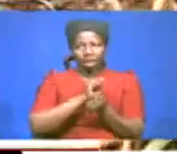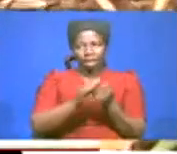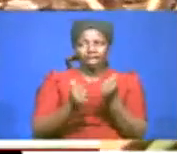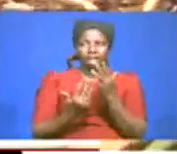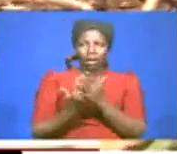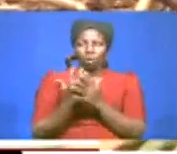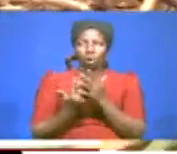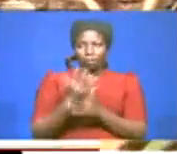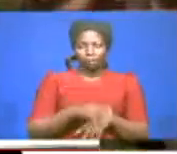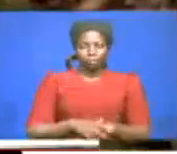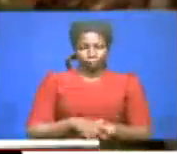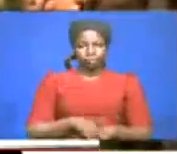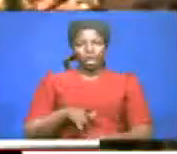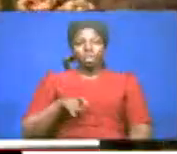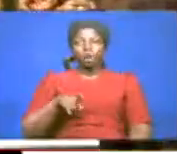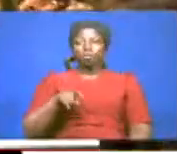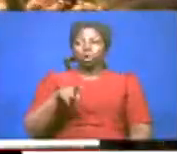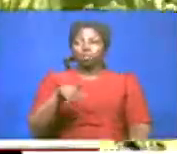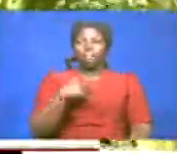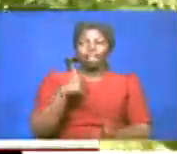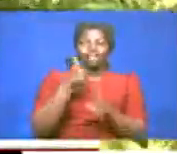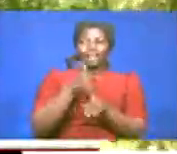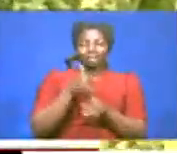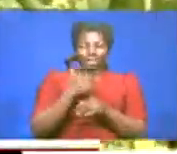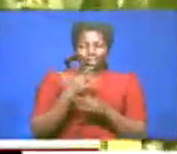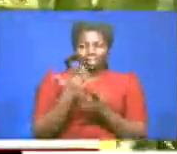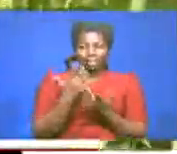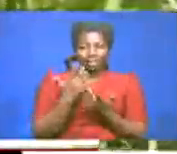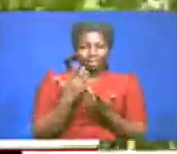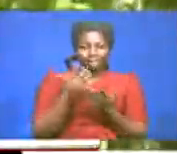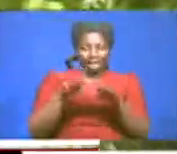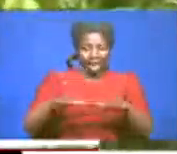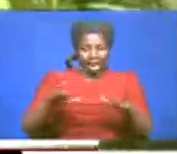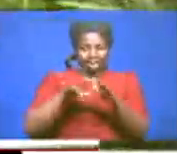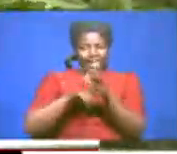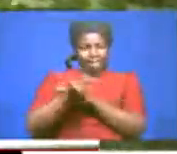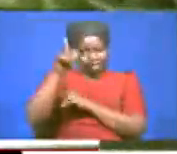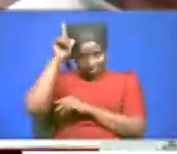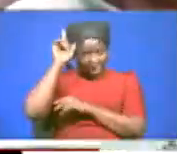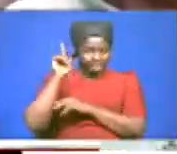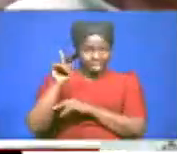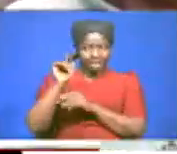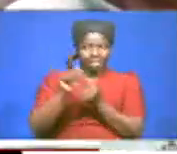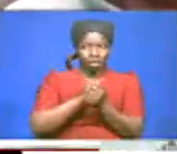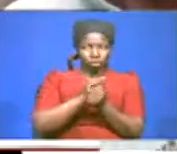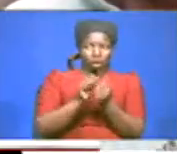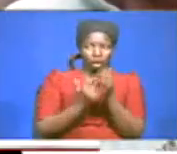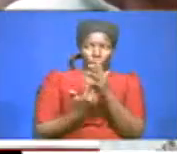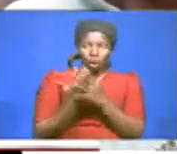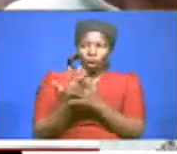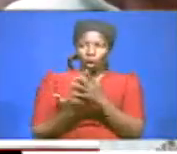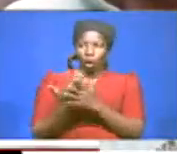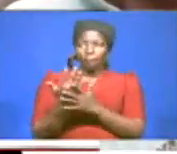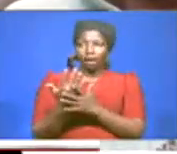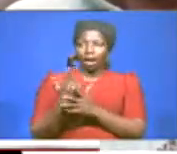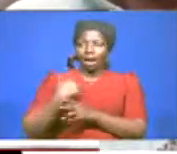Viwavi jeshi wamevamia baadhi ya mashamba katika kijiji cha Nyanyuga na kuharibu malisho ya mifugo na mimea. Tuko na shida ya hii